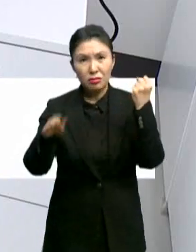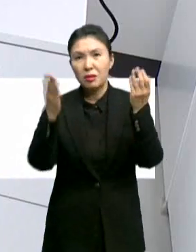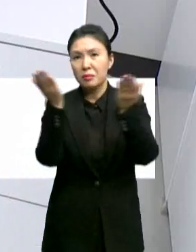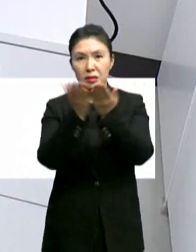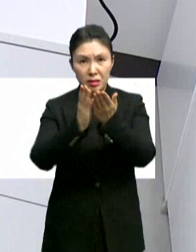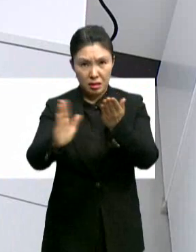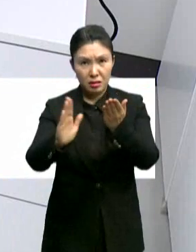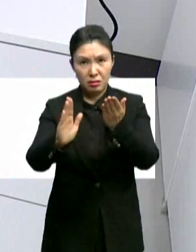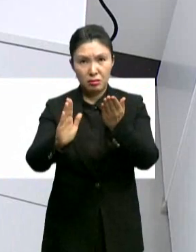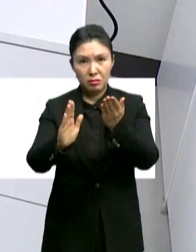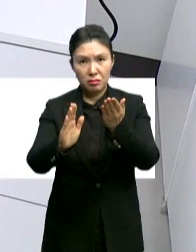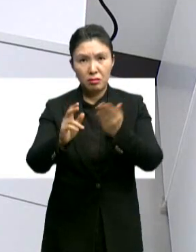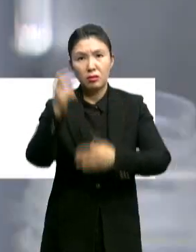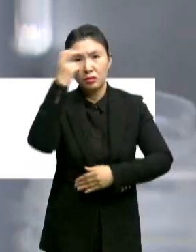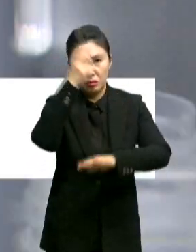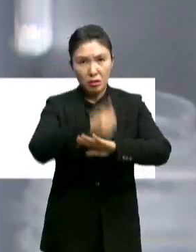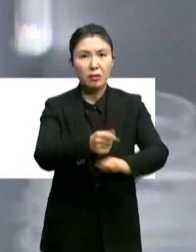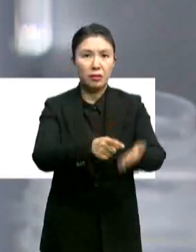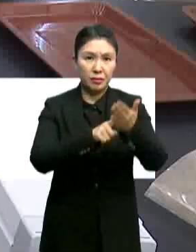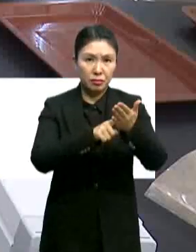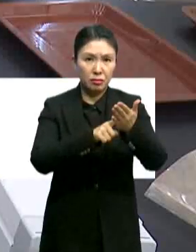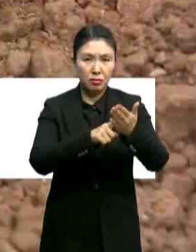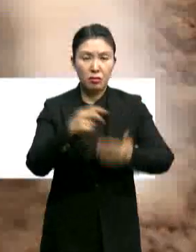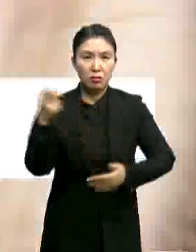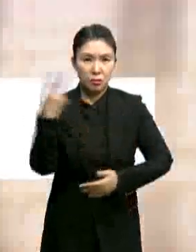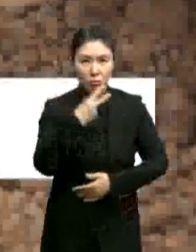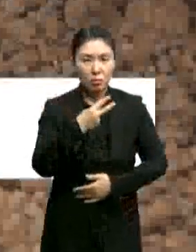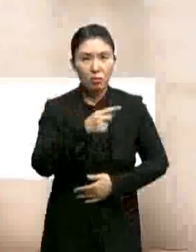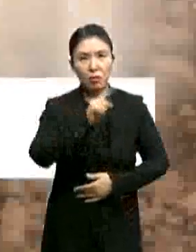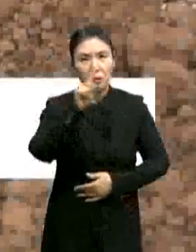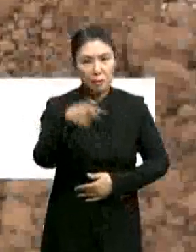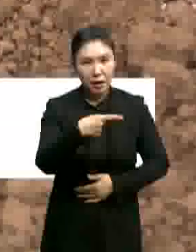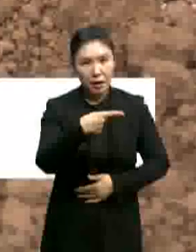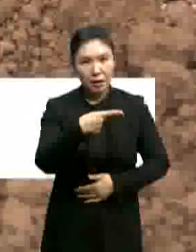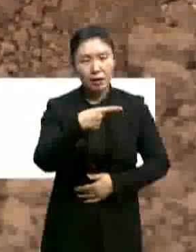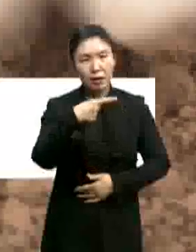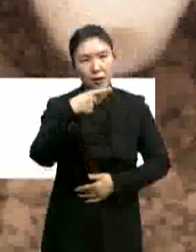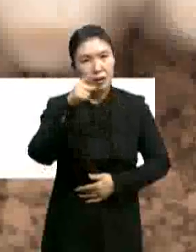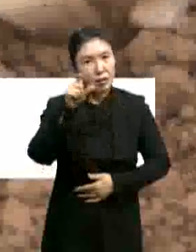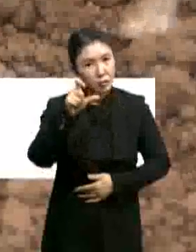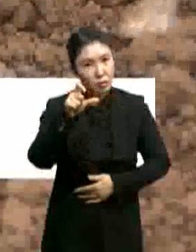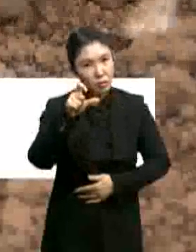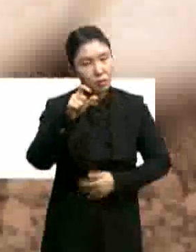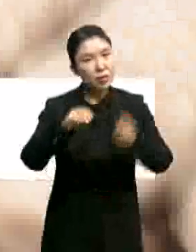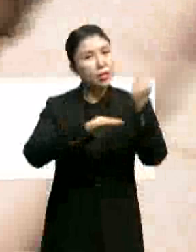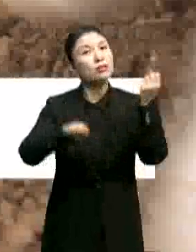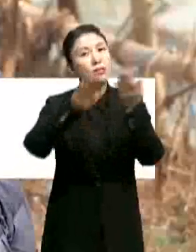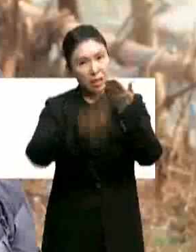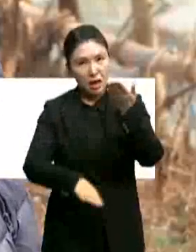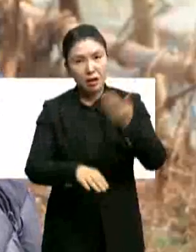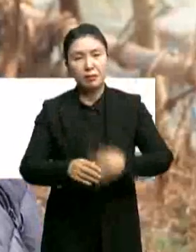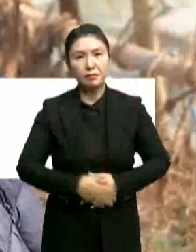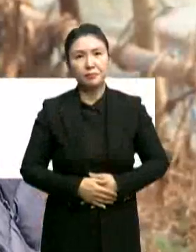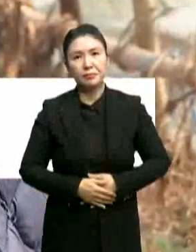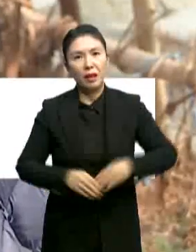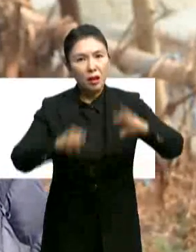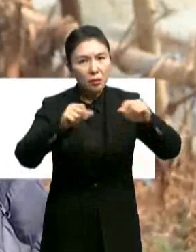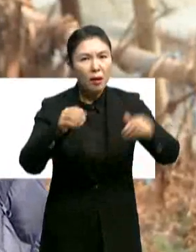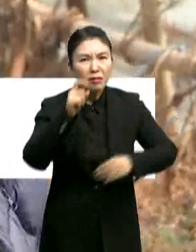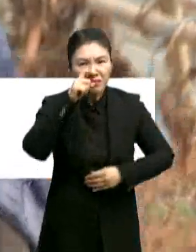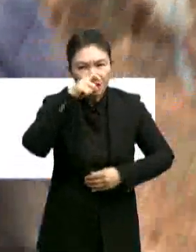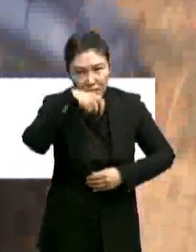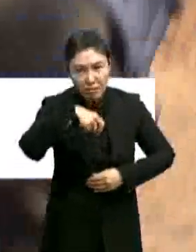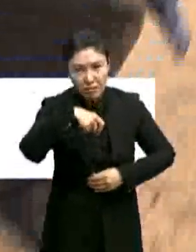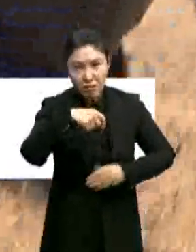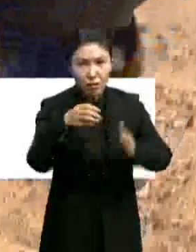것으로 조사됐으며 그외 115개 지점은 기준 이내로 나타났습니다 군구의 토양오염 정도를